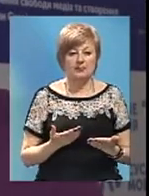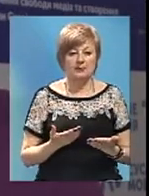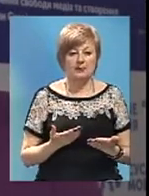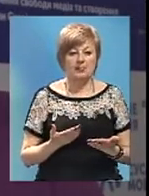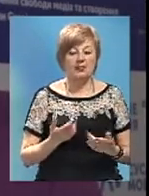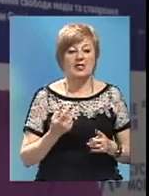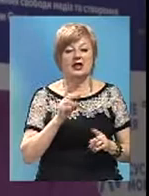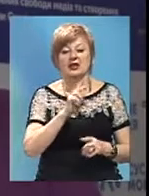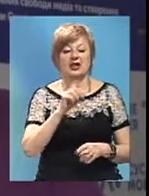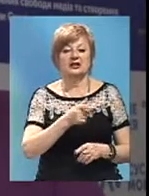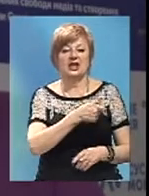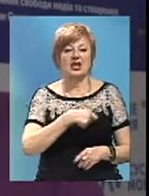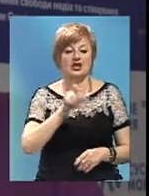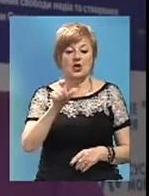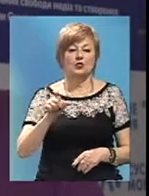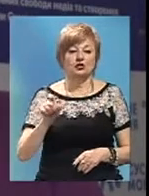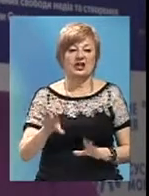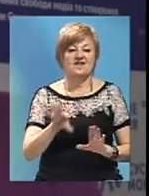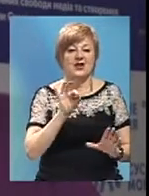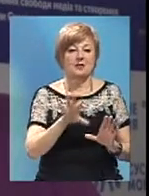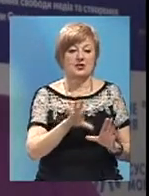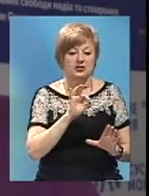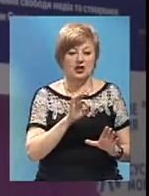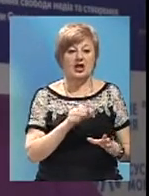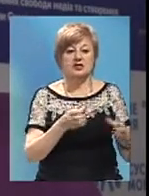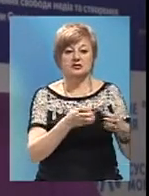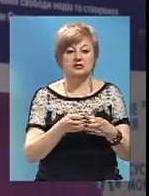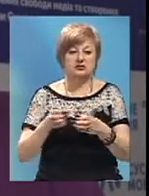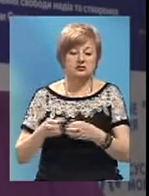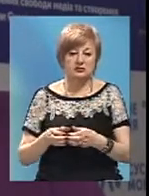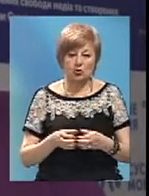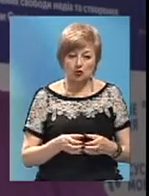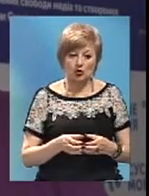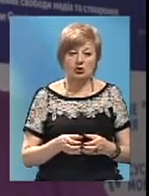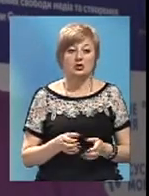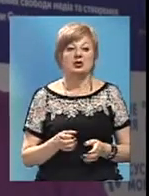якісь депутати обиралися від певних олігархічних якісь структур,